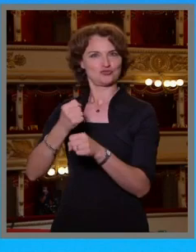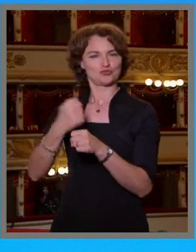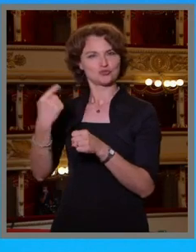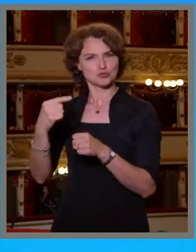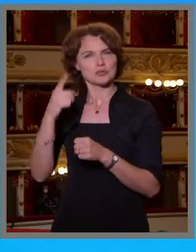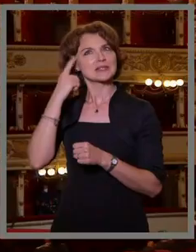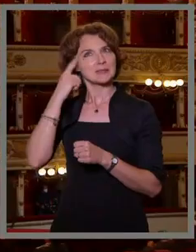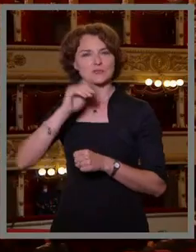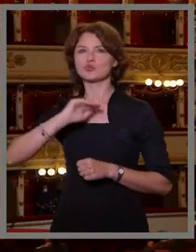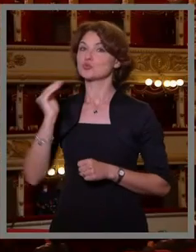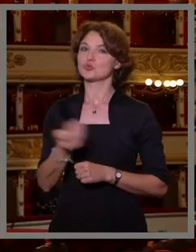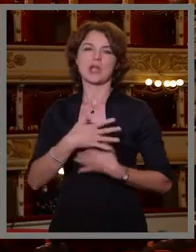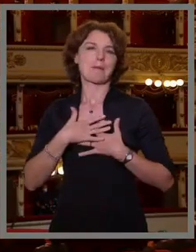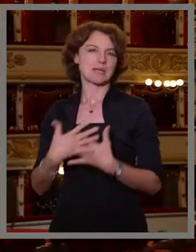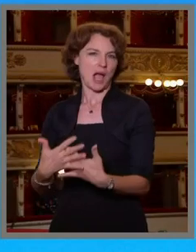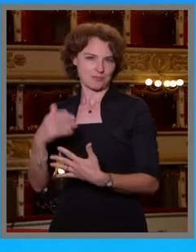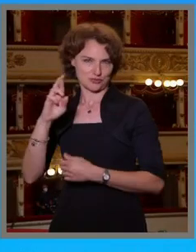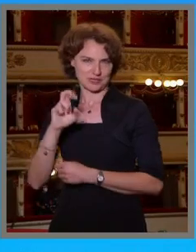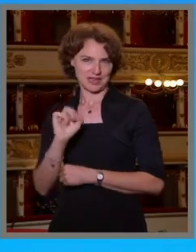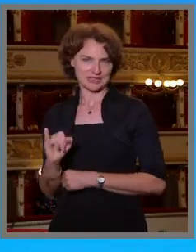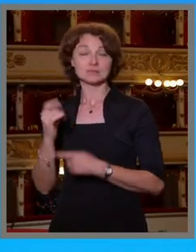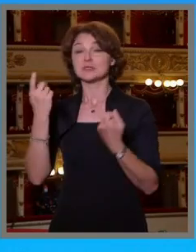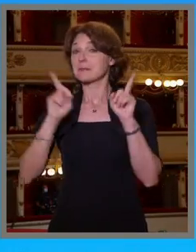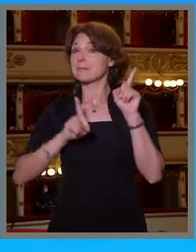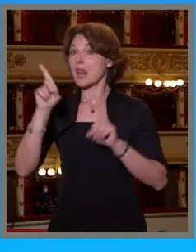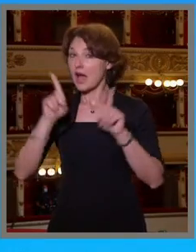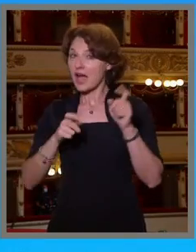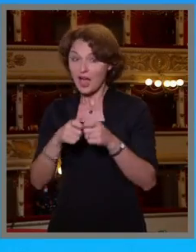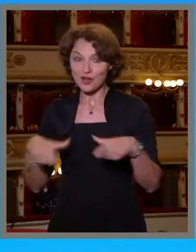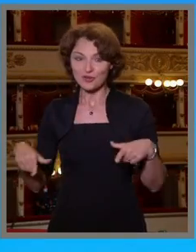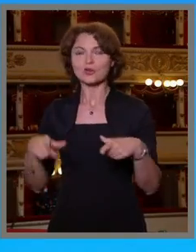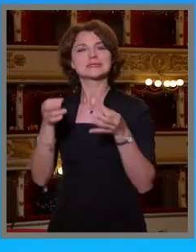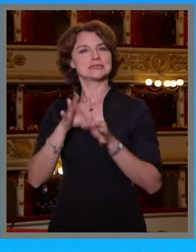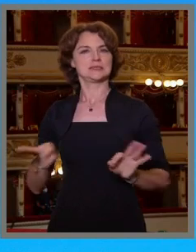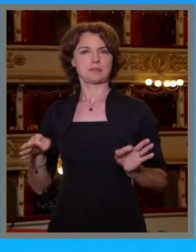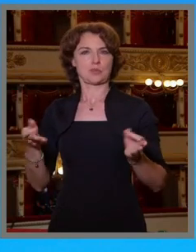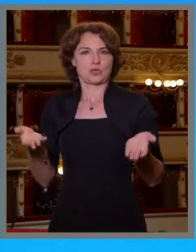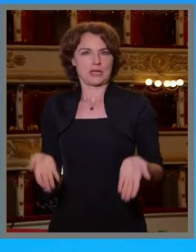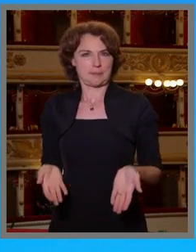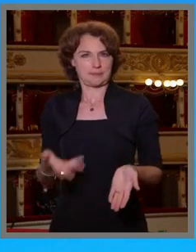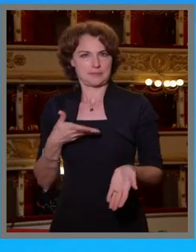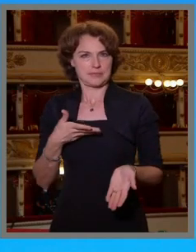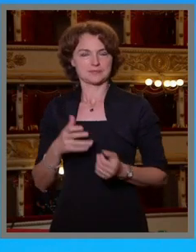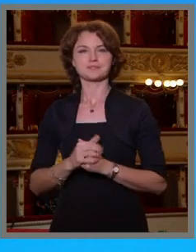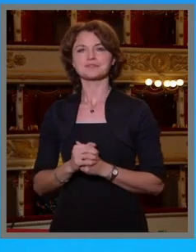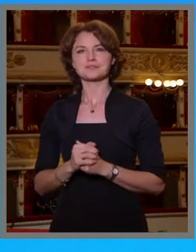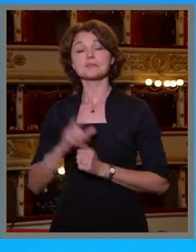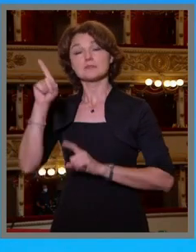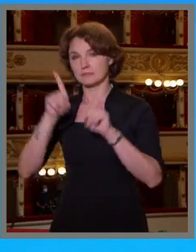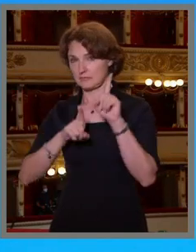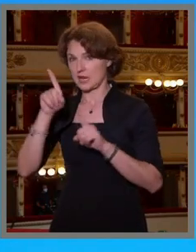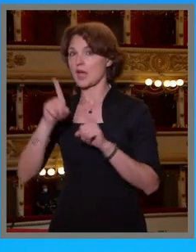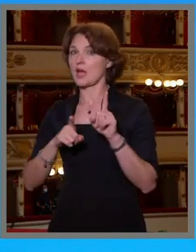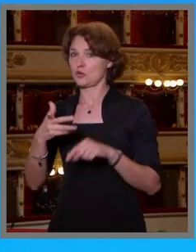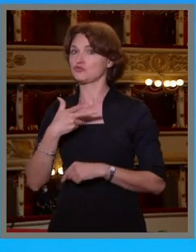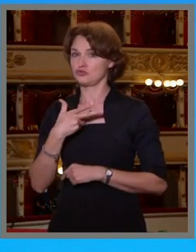rai e per cui milano è come si potrebbe dire a disposizione ma milano conta su una